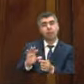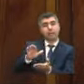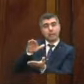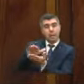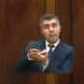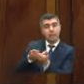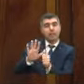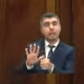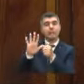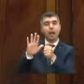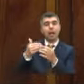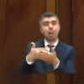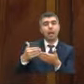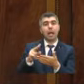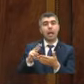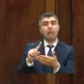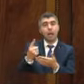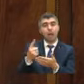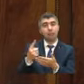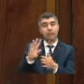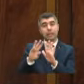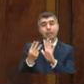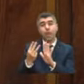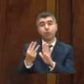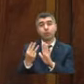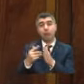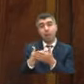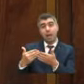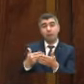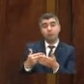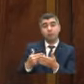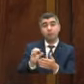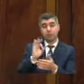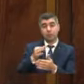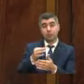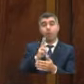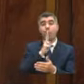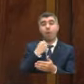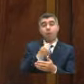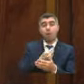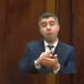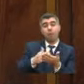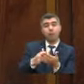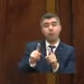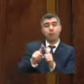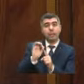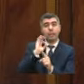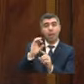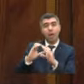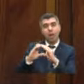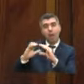عليها 6 مليار اخرى هي 13 مليار، مما يعني انه كلفه كبيره تتحمل الحكومه هذه الكلفه توفاء لالتزامات الحوار